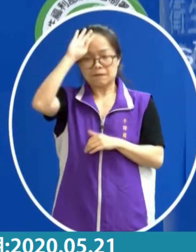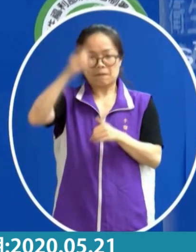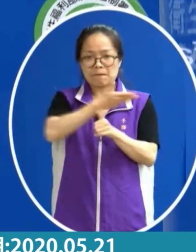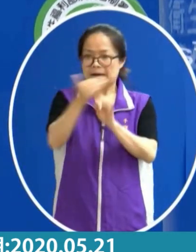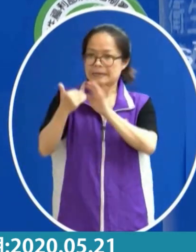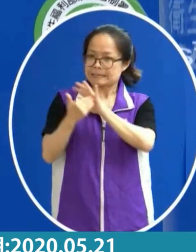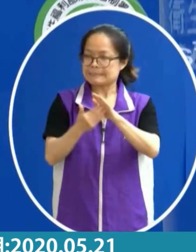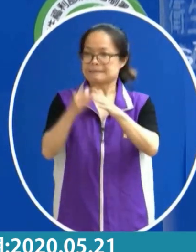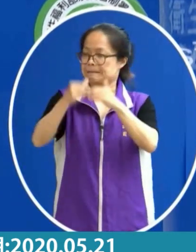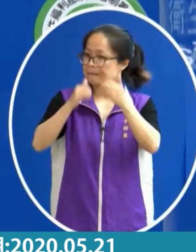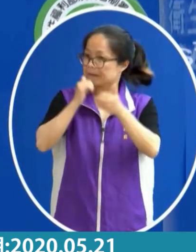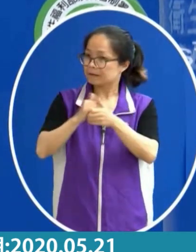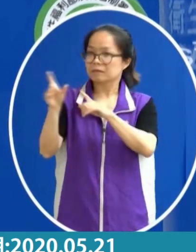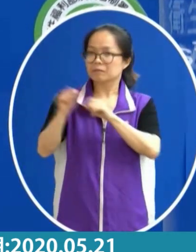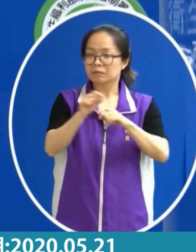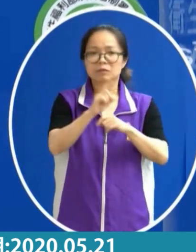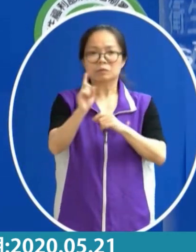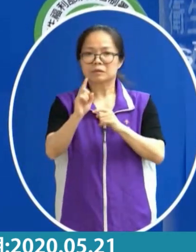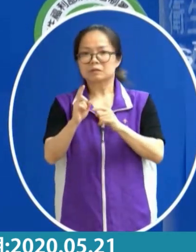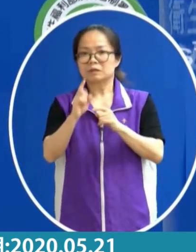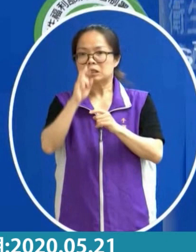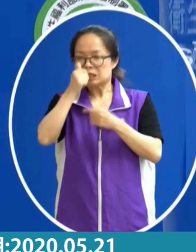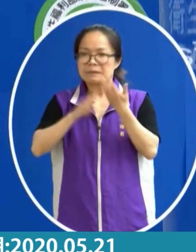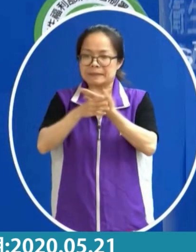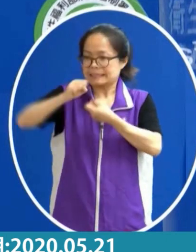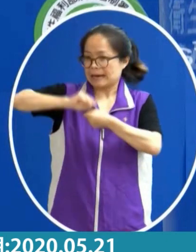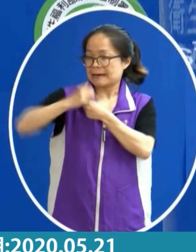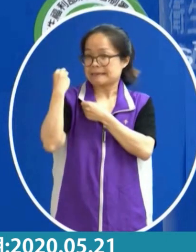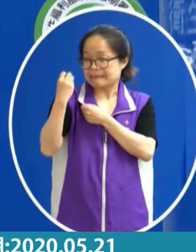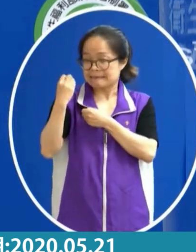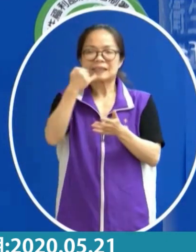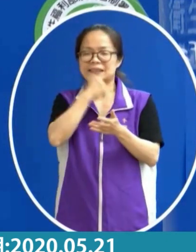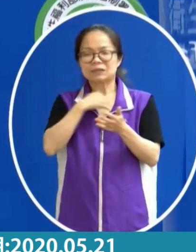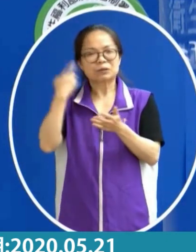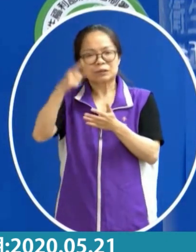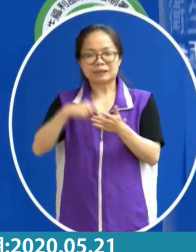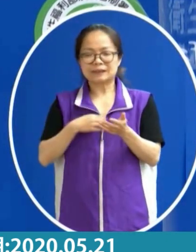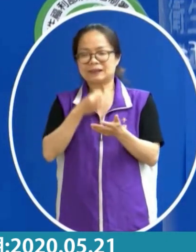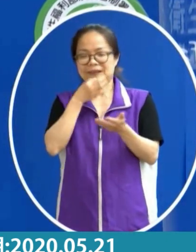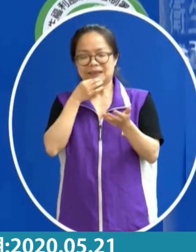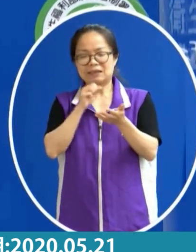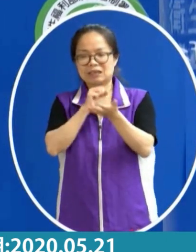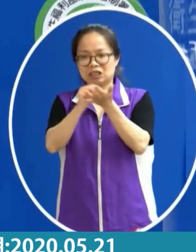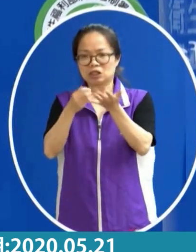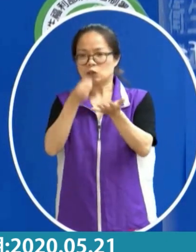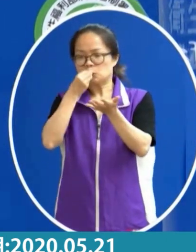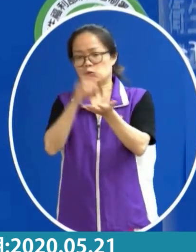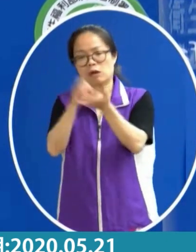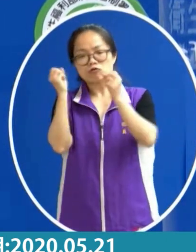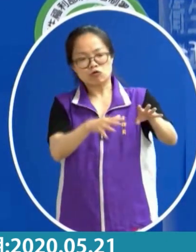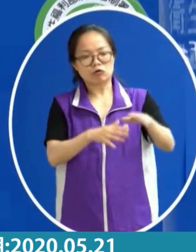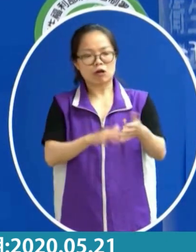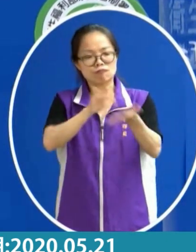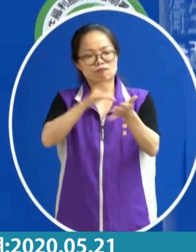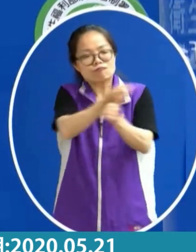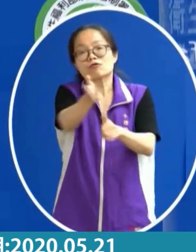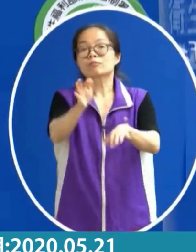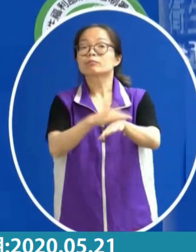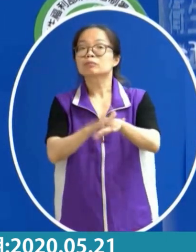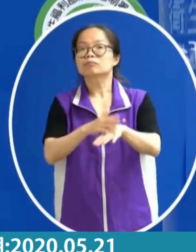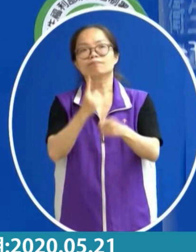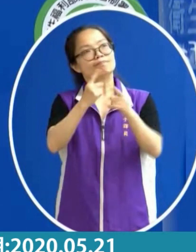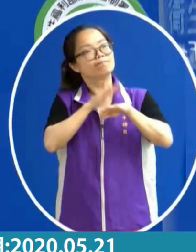措施，都不需要哈。在另外新增的作为，免洗餐具可以避免接触。其